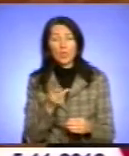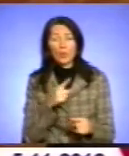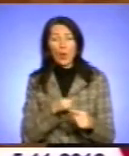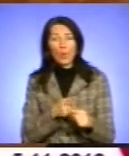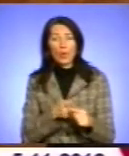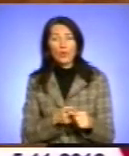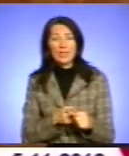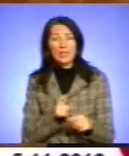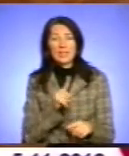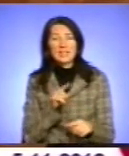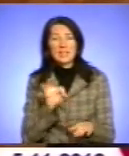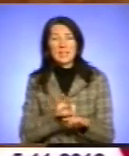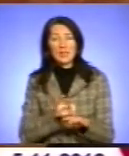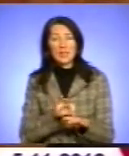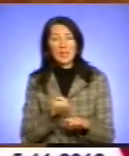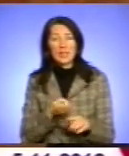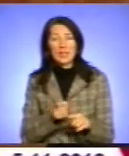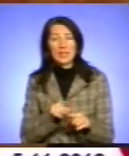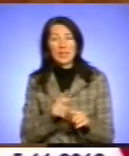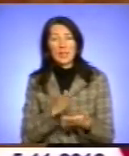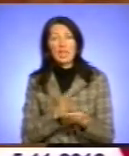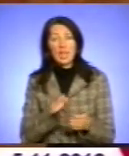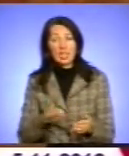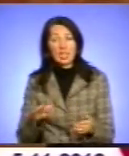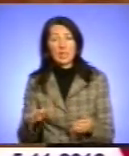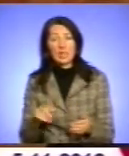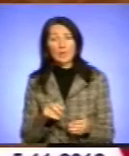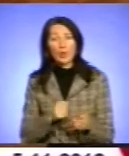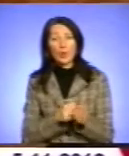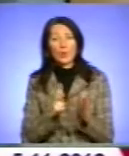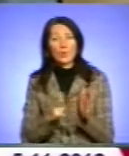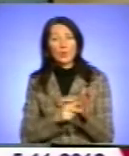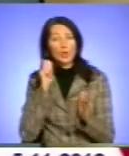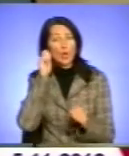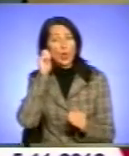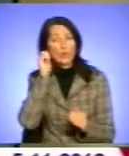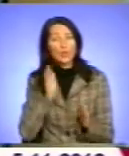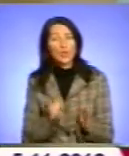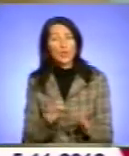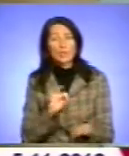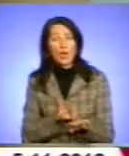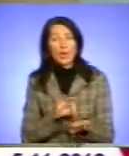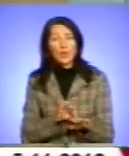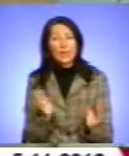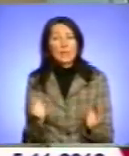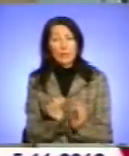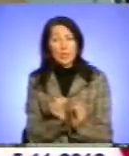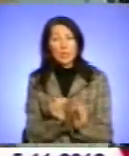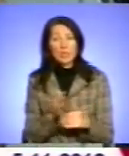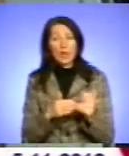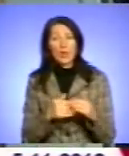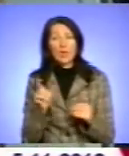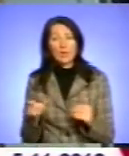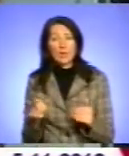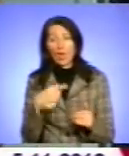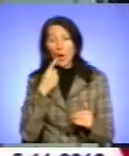із захворівших складає все ж таки дитяче населення до 18 років. Хоча захворюваність зменшилася, фахівці